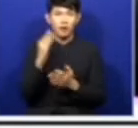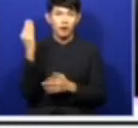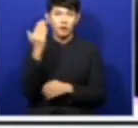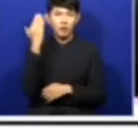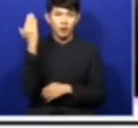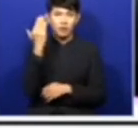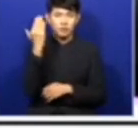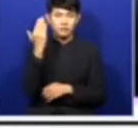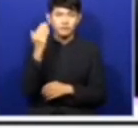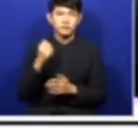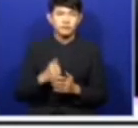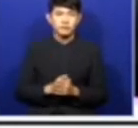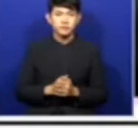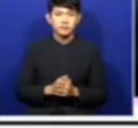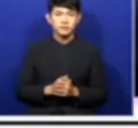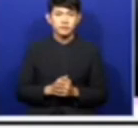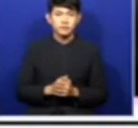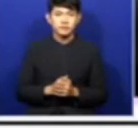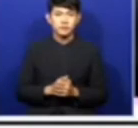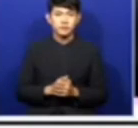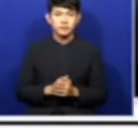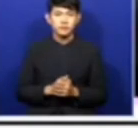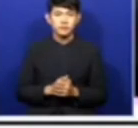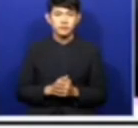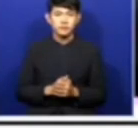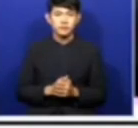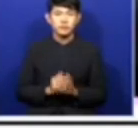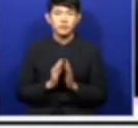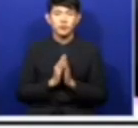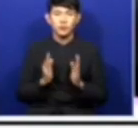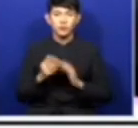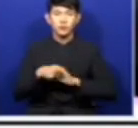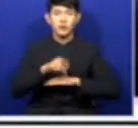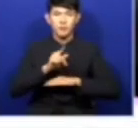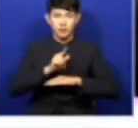พาะในอนาคตในภายภาคหน้าก็ขอกราบขอบคุณท่านประธานณที่นี้ครับ